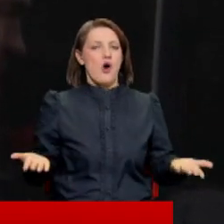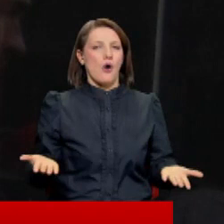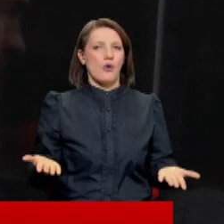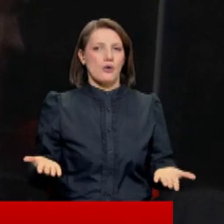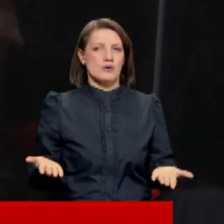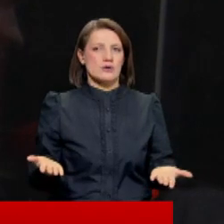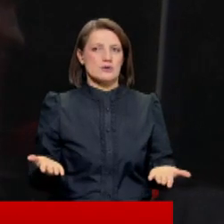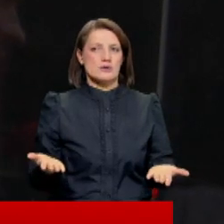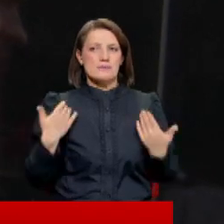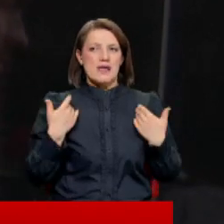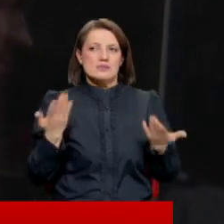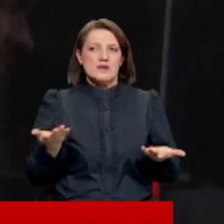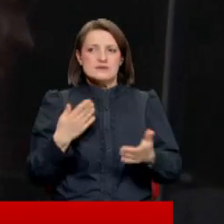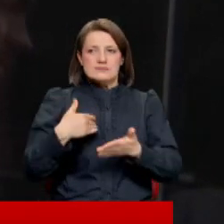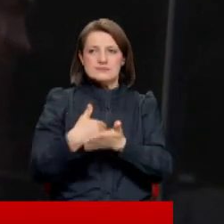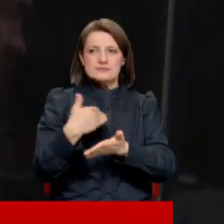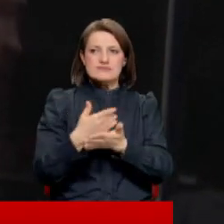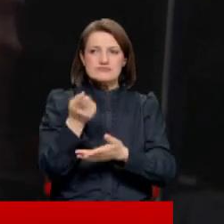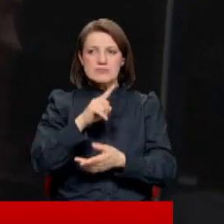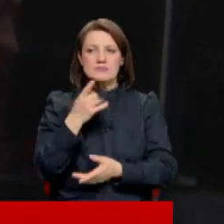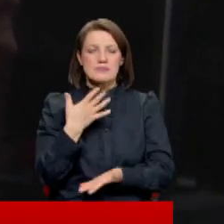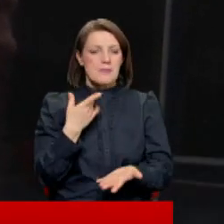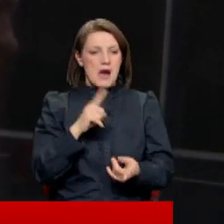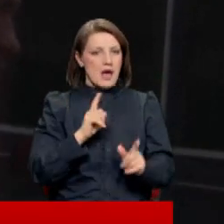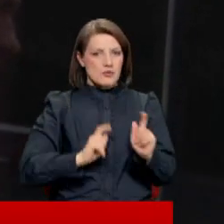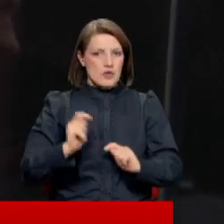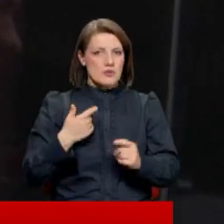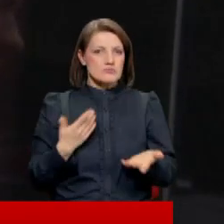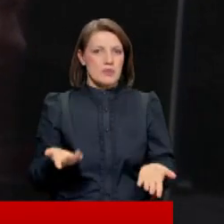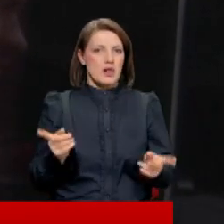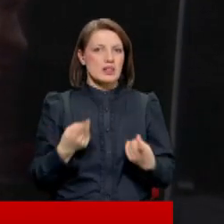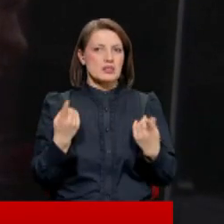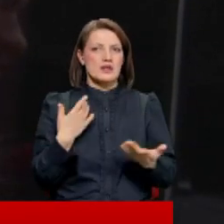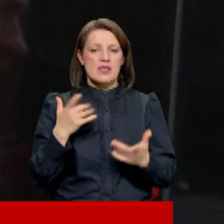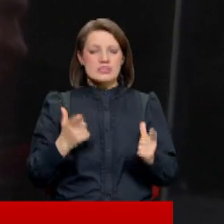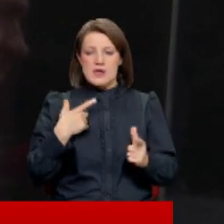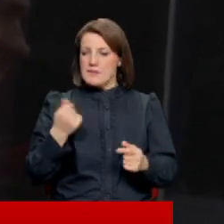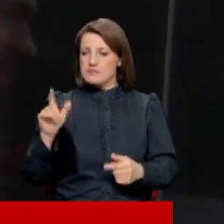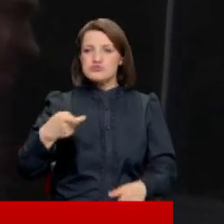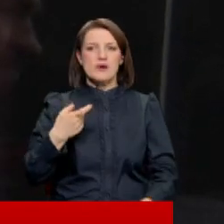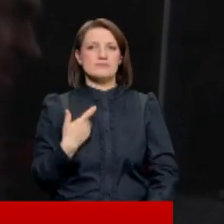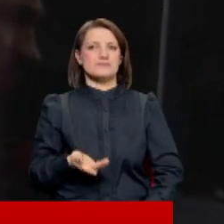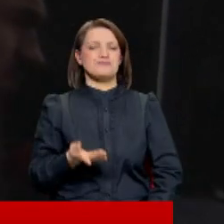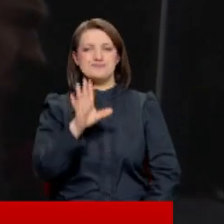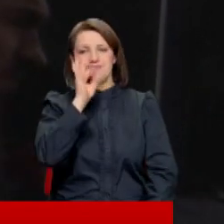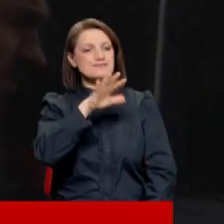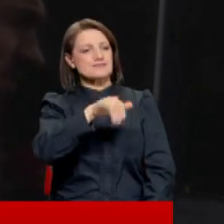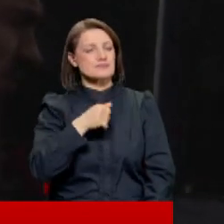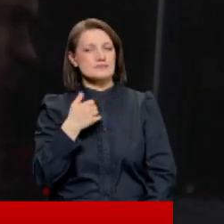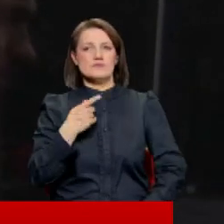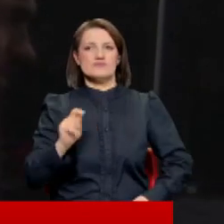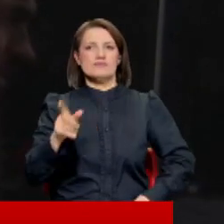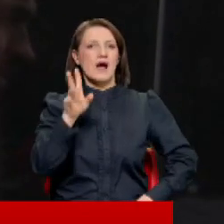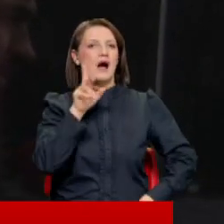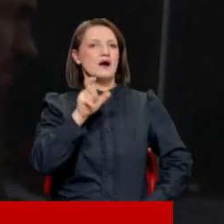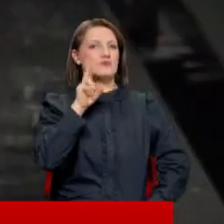yoksa ben kredi kartından başka dayanacak bir seçim yok yani nereden temin edeceğim kimden alacağım kimden vereceğim